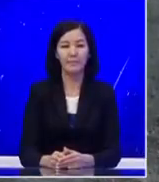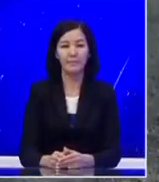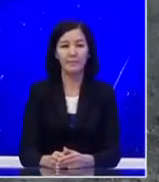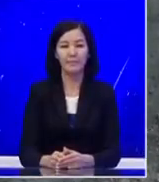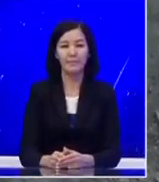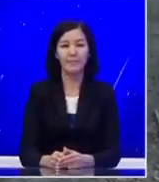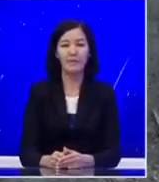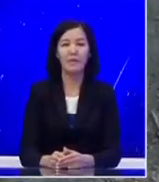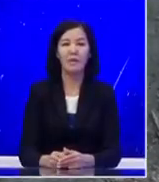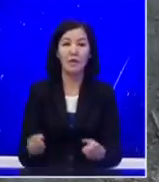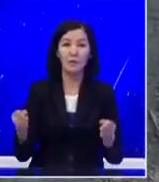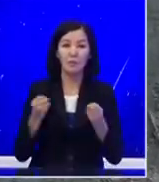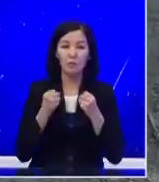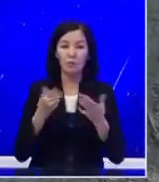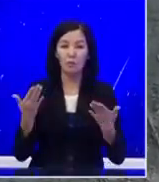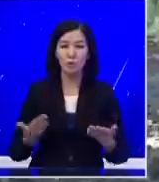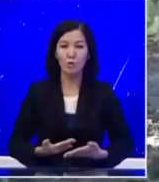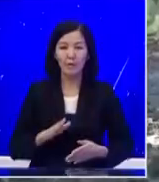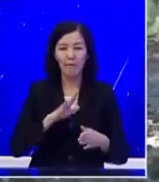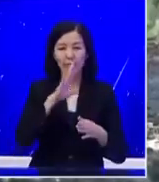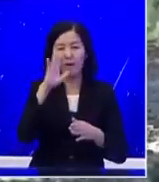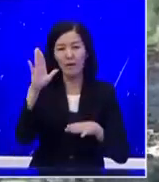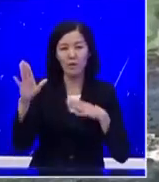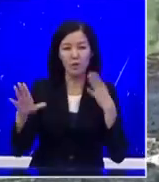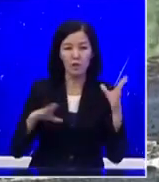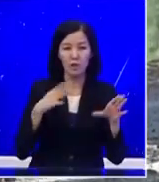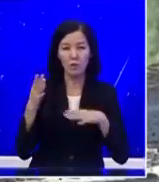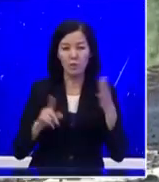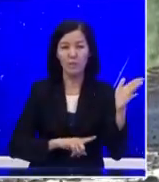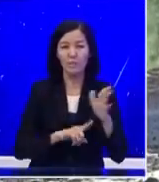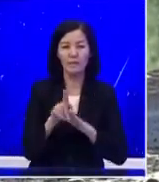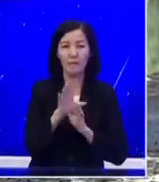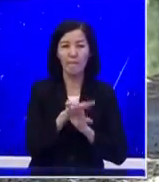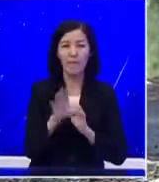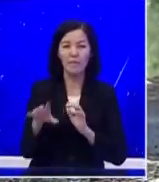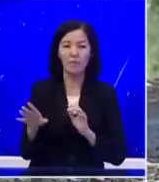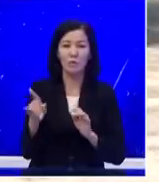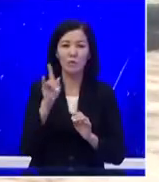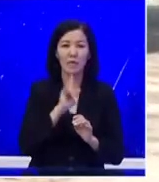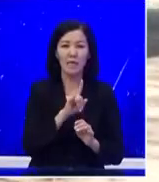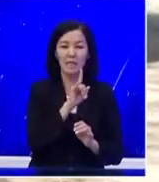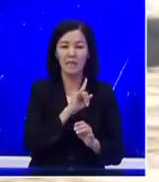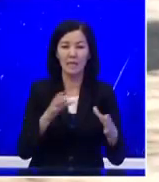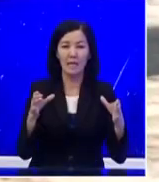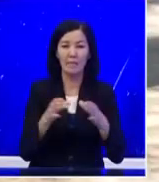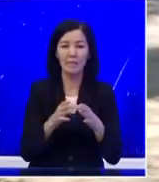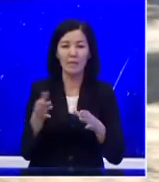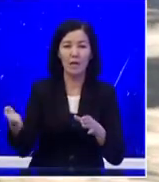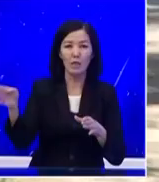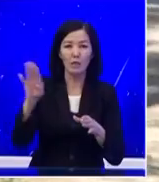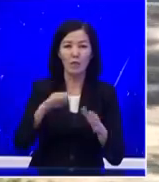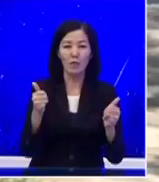Кез келген кәсіби спортшының өмірі таңғы шынығудан басталады. Міне баскетболшы қыздар жаттығуын таулы аймақта өткізіп жатыр. Олар 2